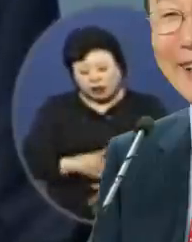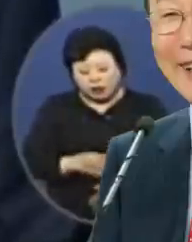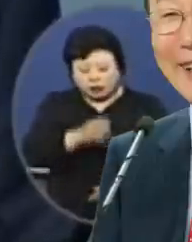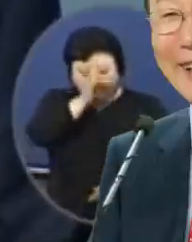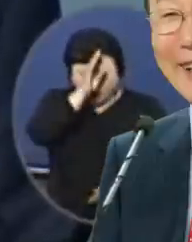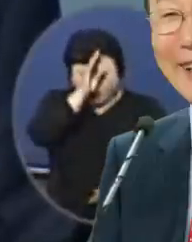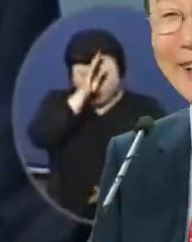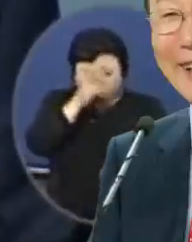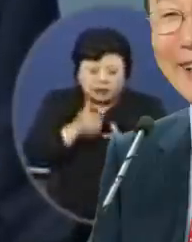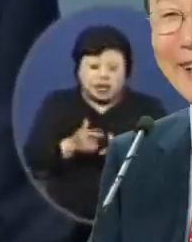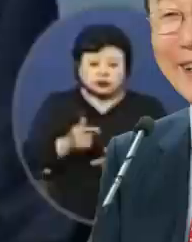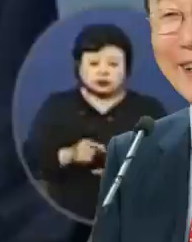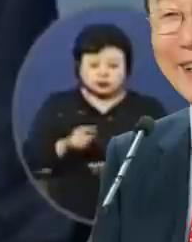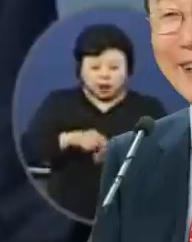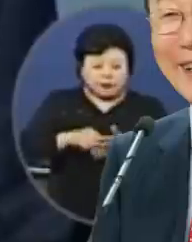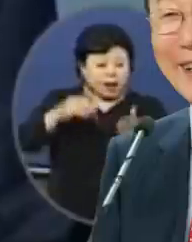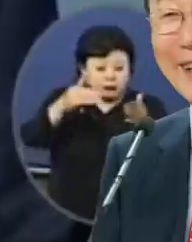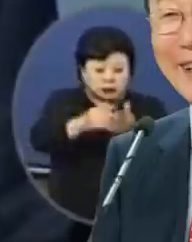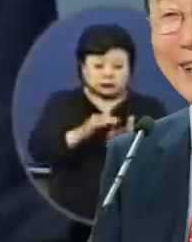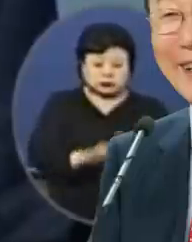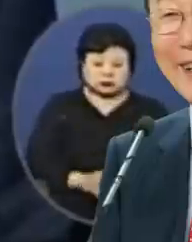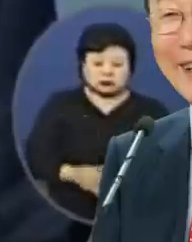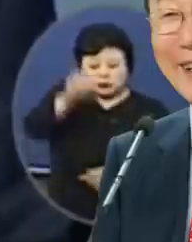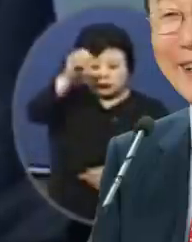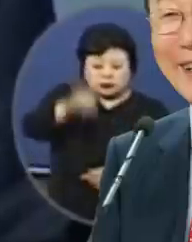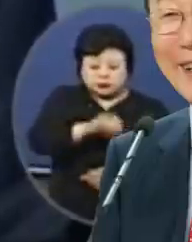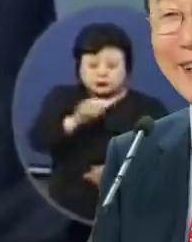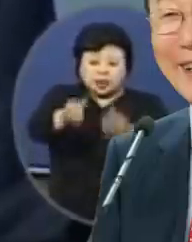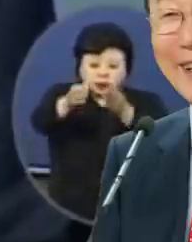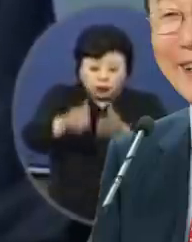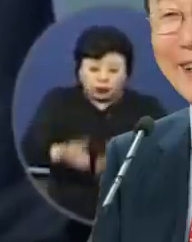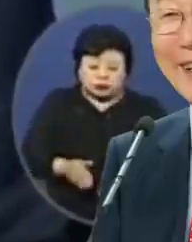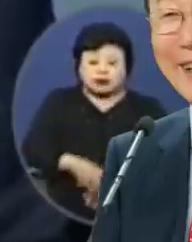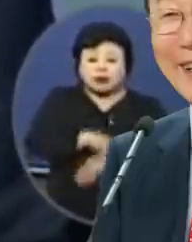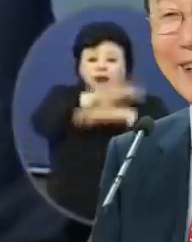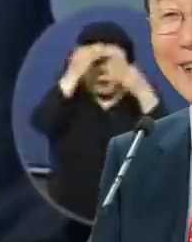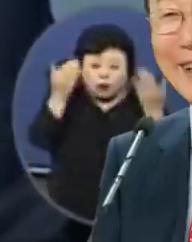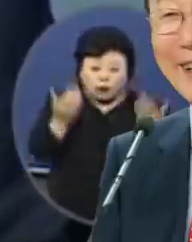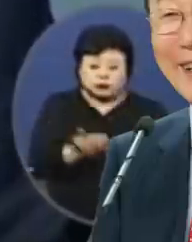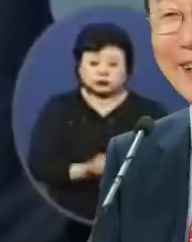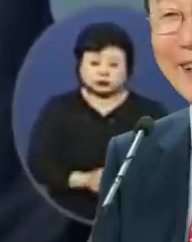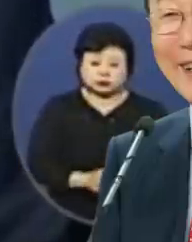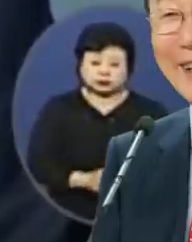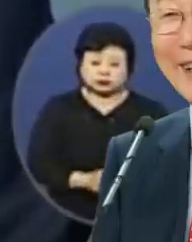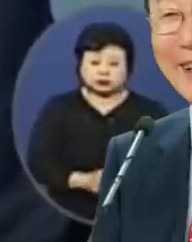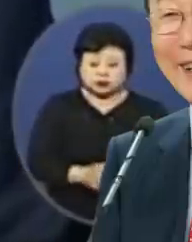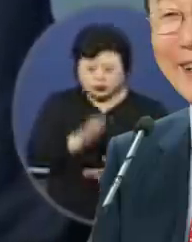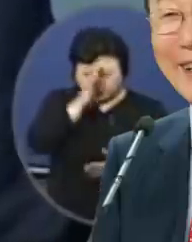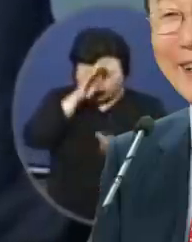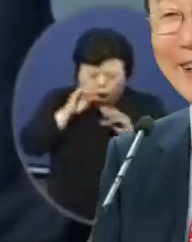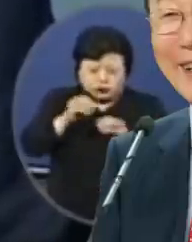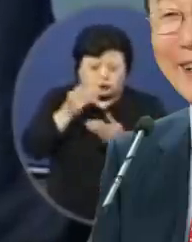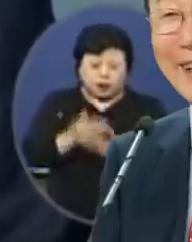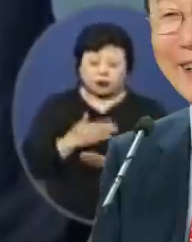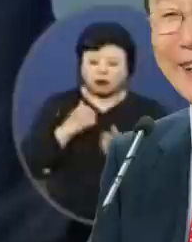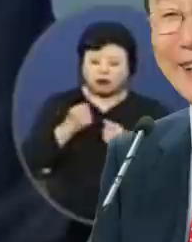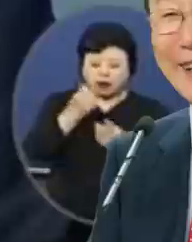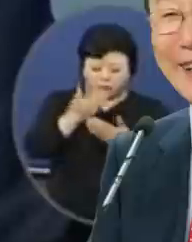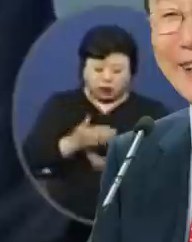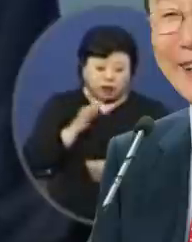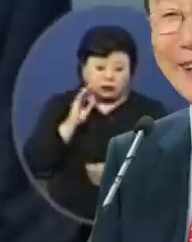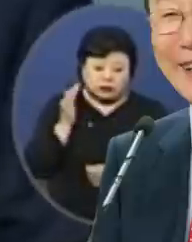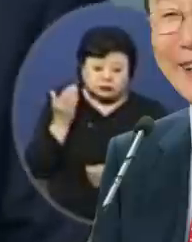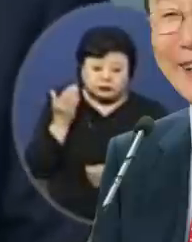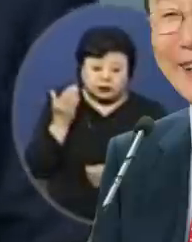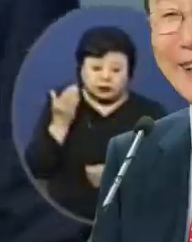질병이 예수님이 청산했다고 하심으로 십자가를 통해서 우리는 고침을 받고 건강을 얻게 된 사람이 된